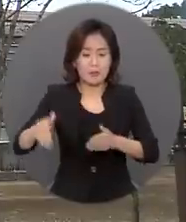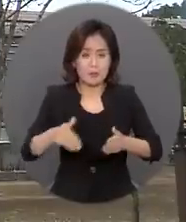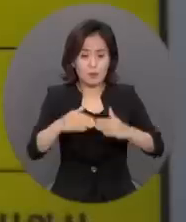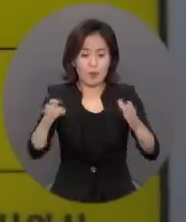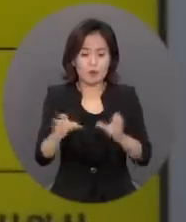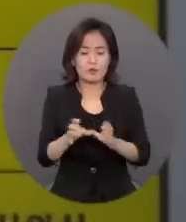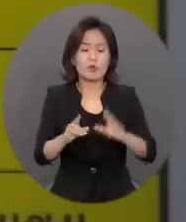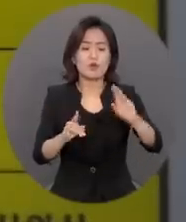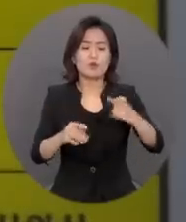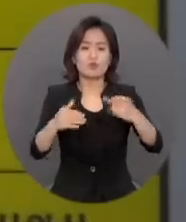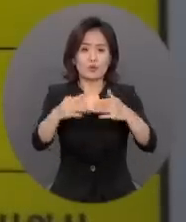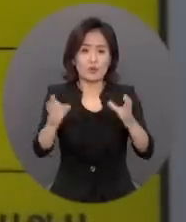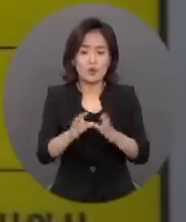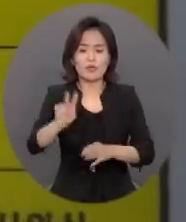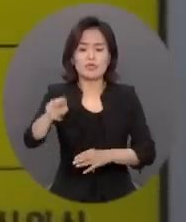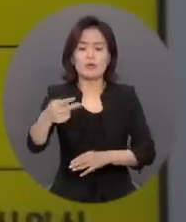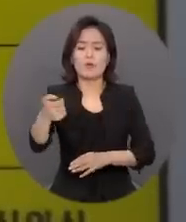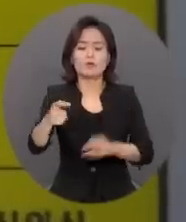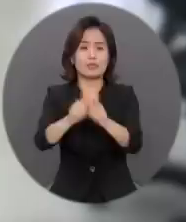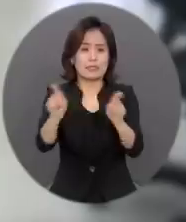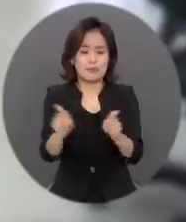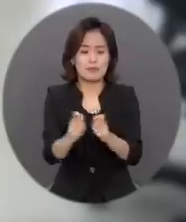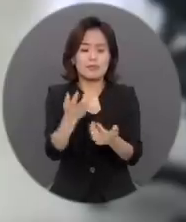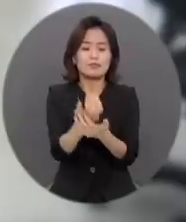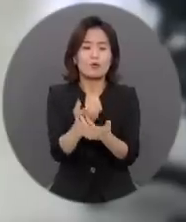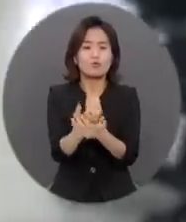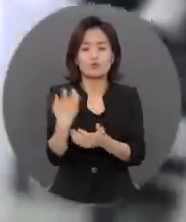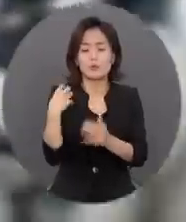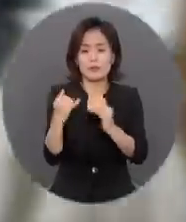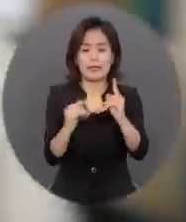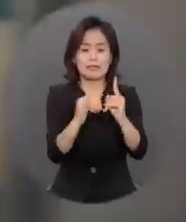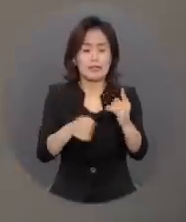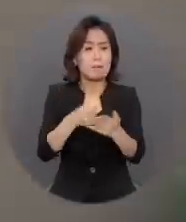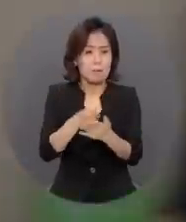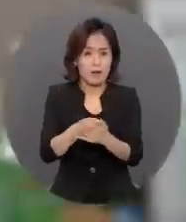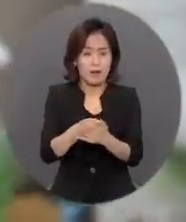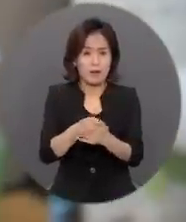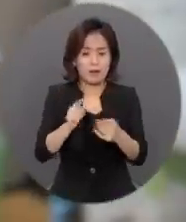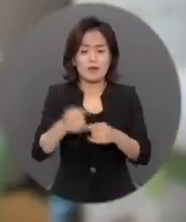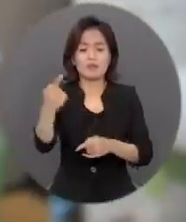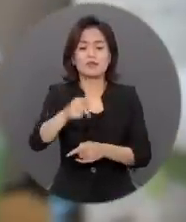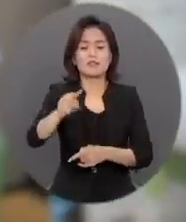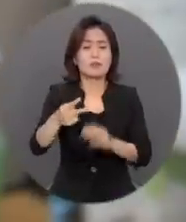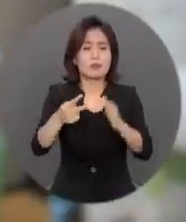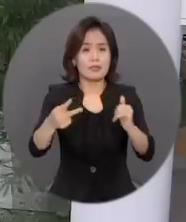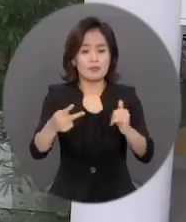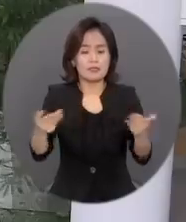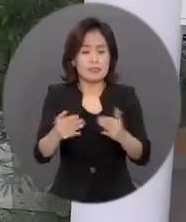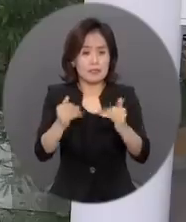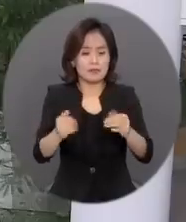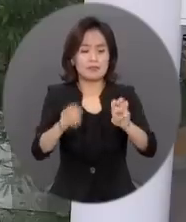12개 실국, 62개과 250개 팀에 서무 담당자 1명씩이 지정된 걸 감안하면 1,200여 명 도청